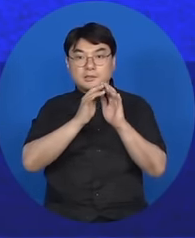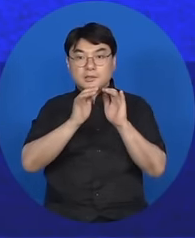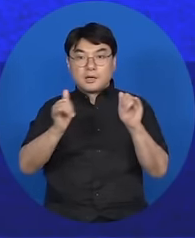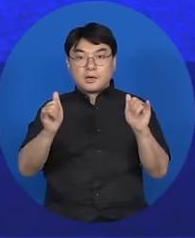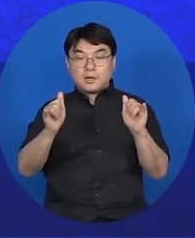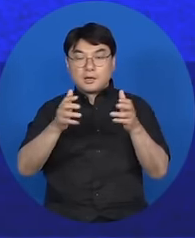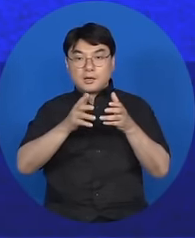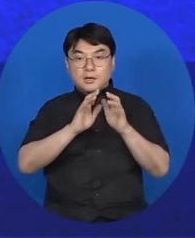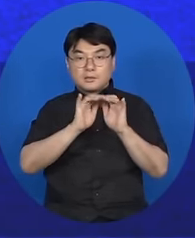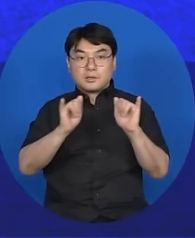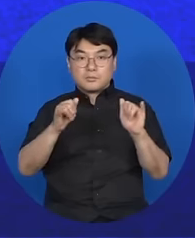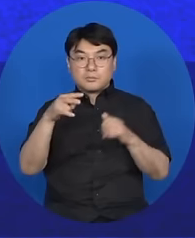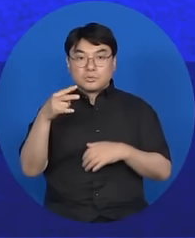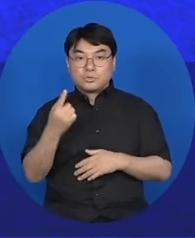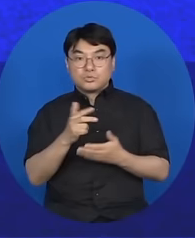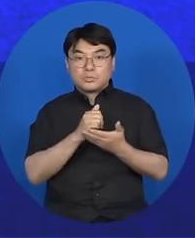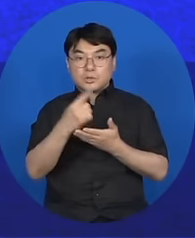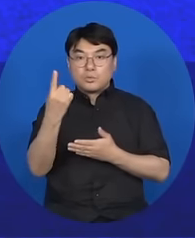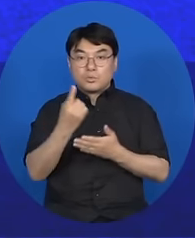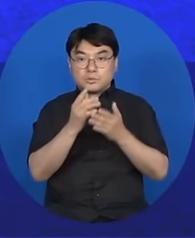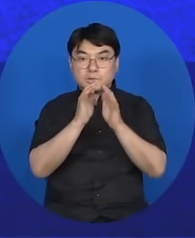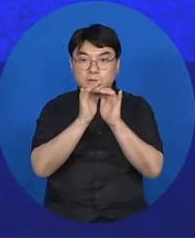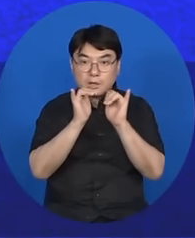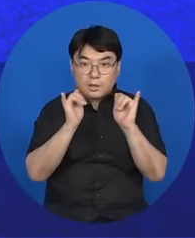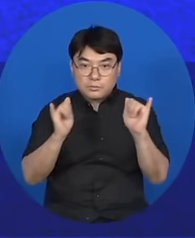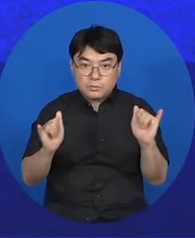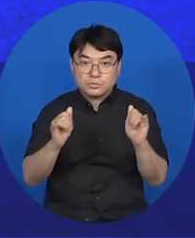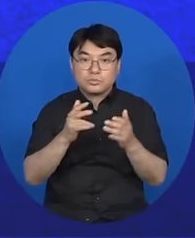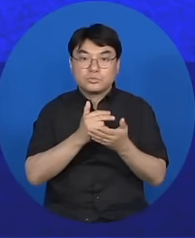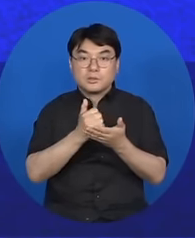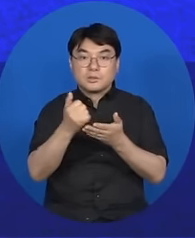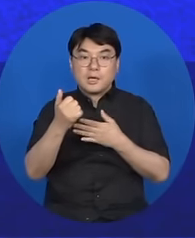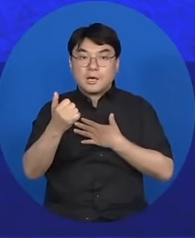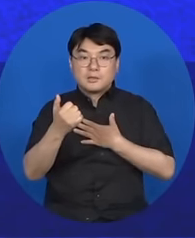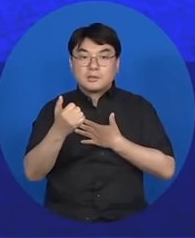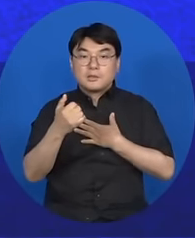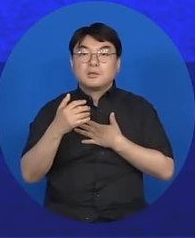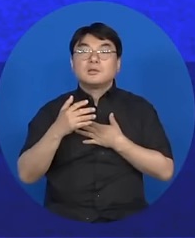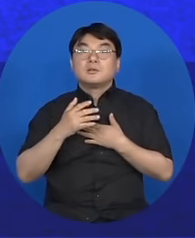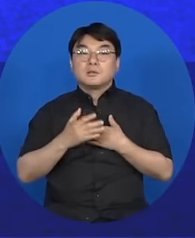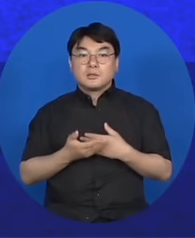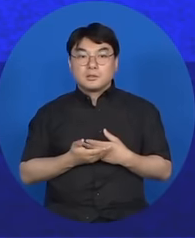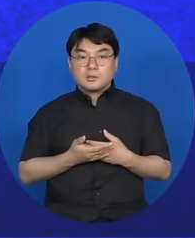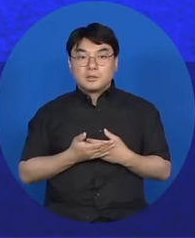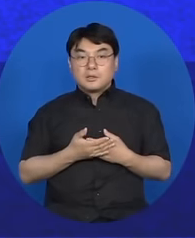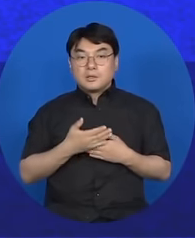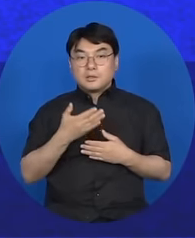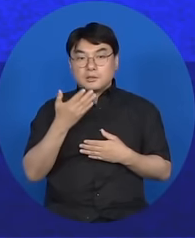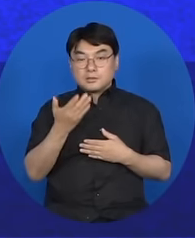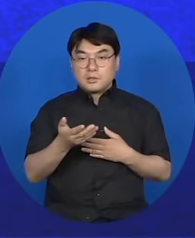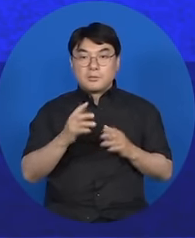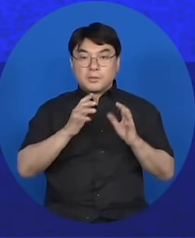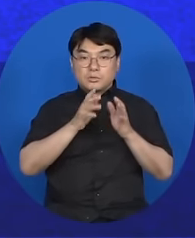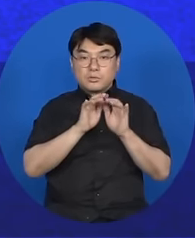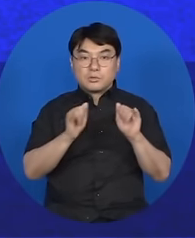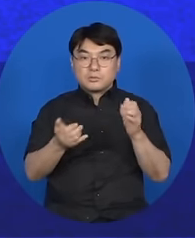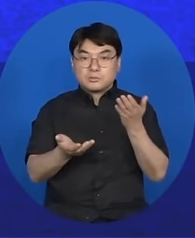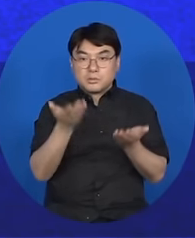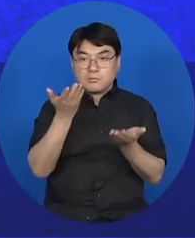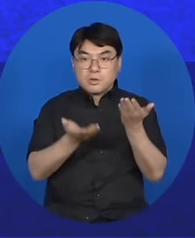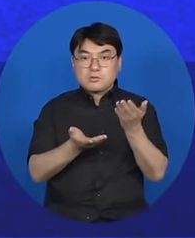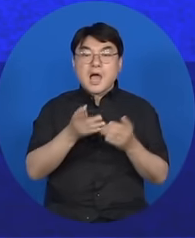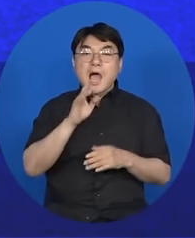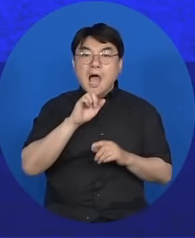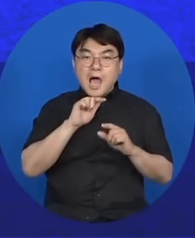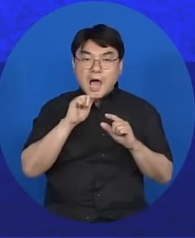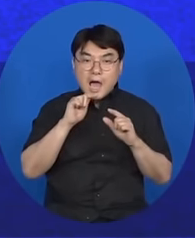이방인이에요, 주님께로 온 사람은 주님께서 나를 당신의 백성과는 차별하신다 하고 말하지 못하게 하라. 하나님은